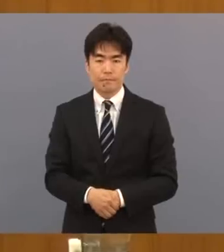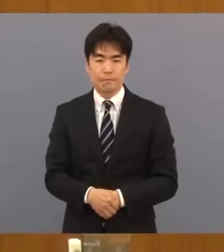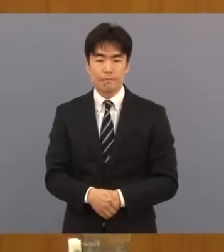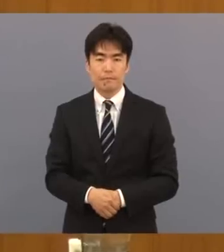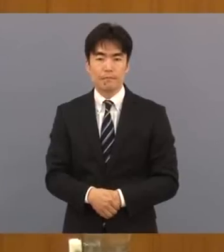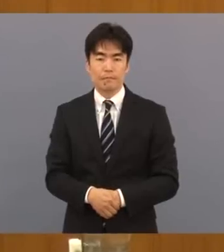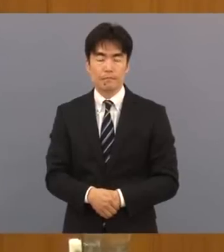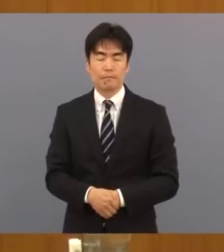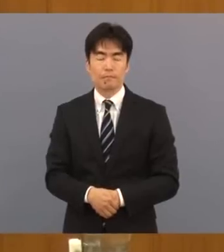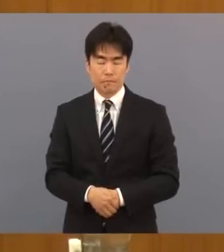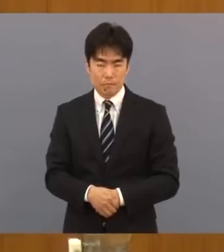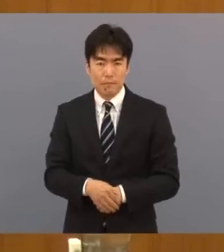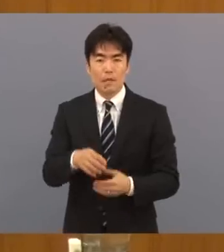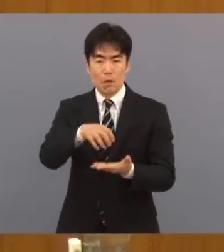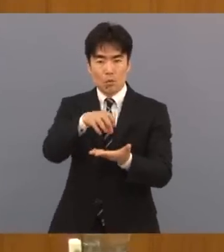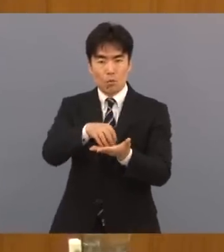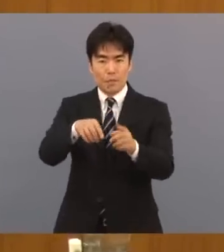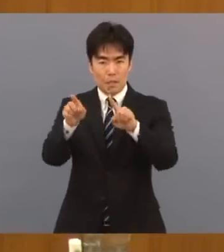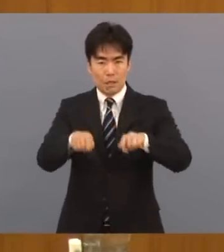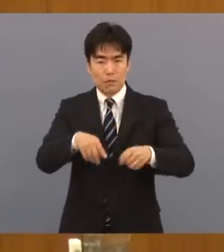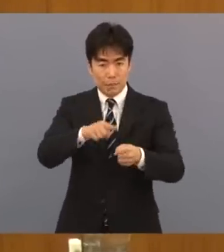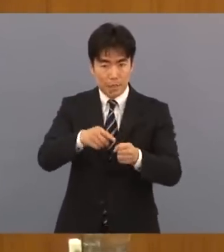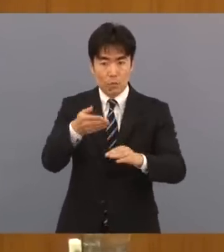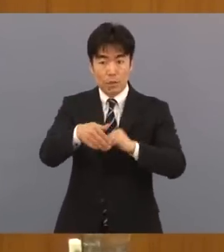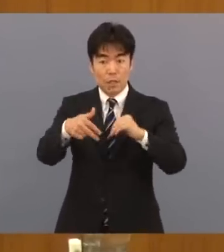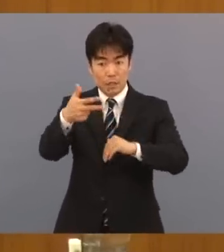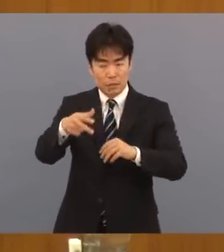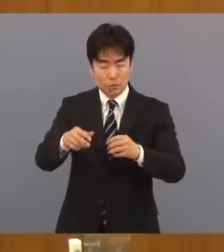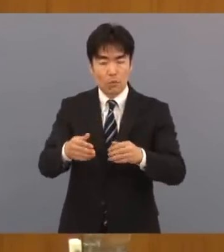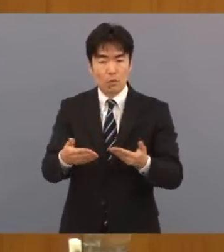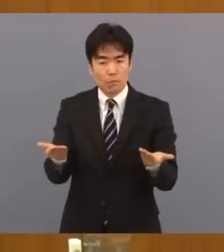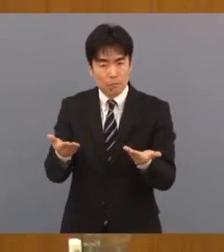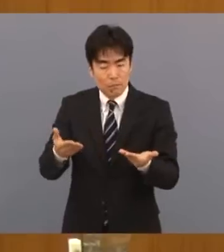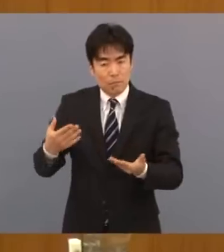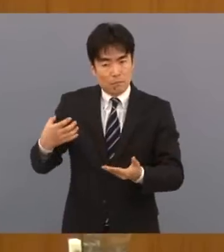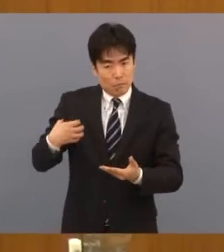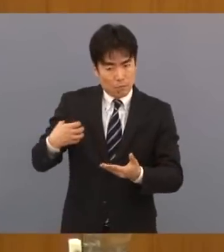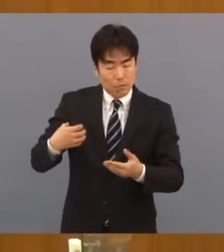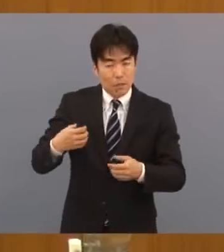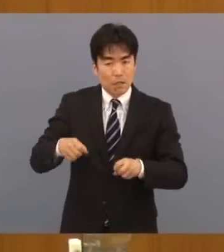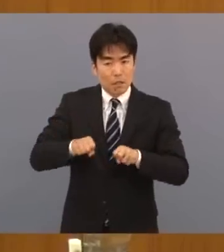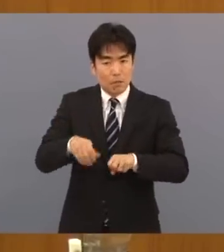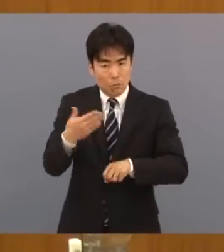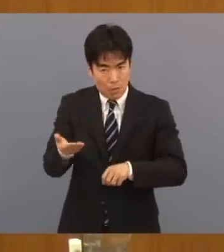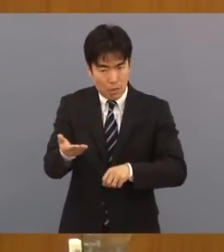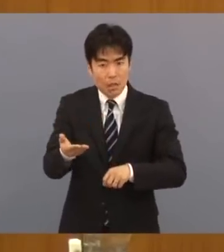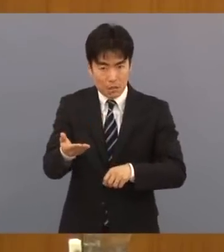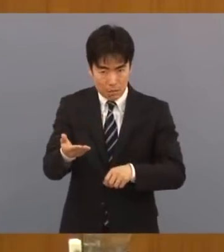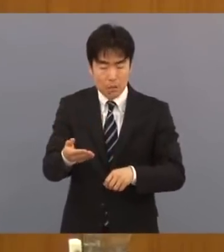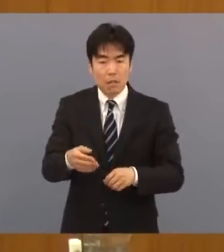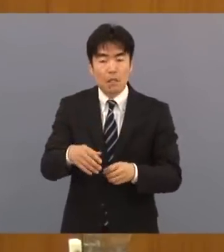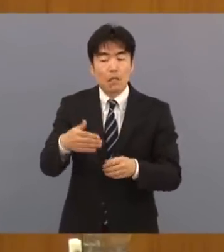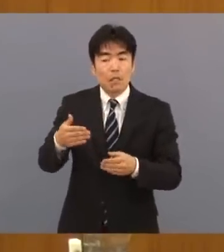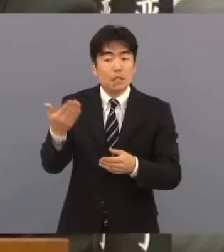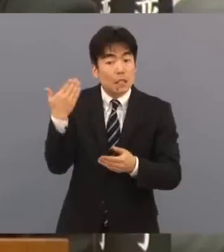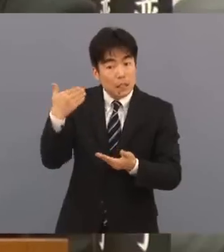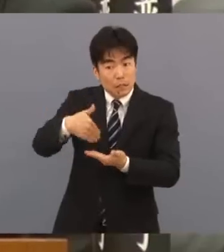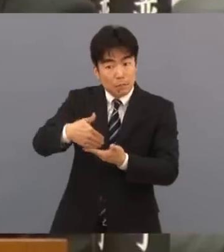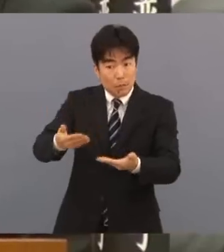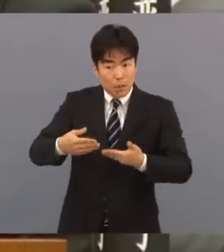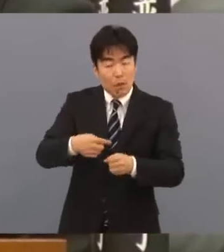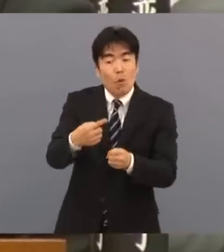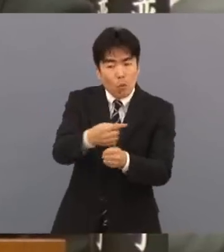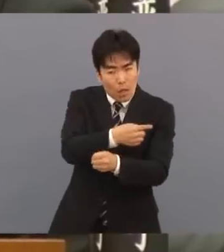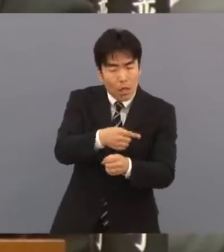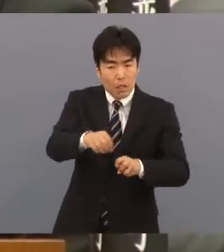増え続けてしまうゴミを減らすために、越谷市はどのような活動に取り組んで、以上先ほど述べた以外にどのような活